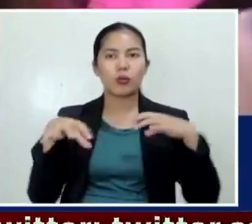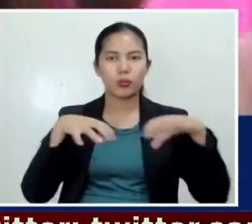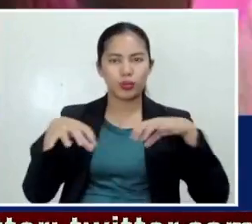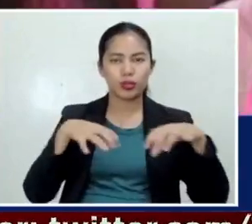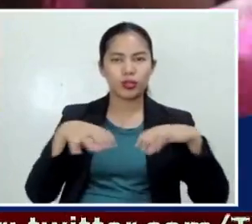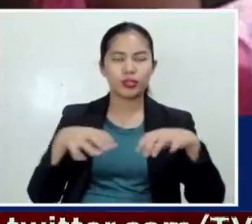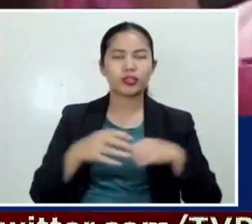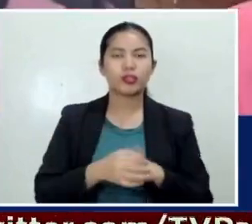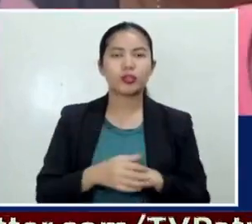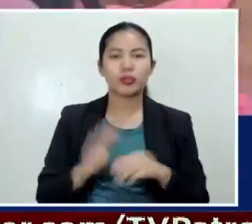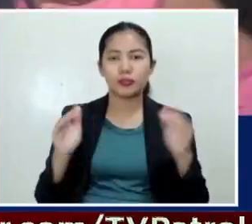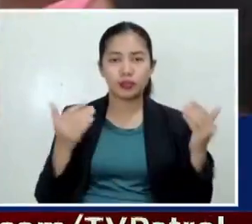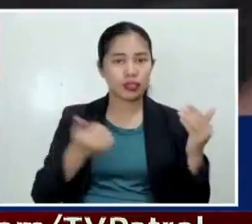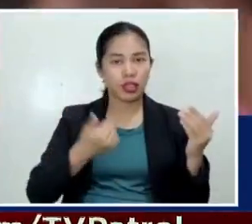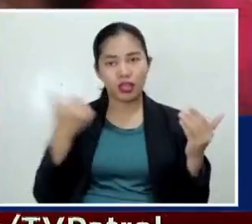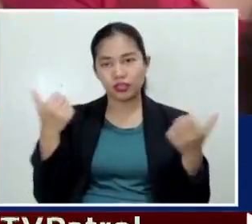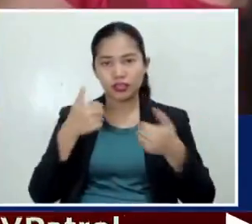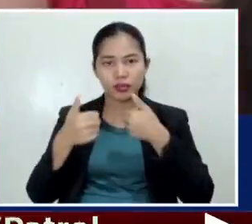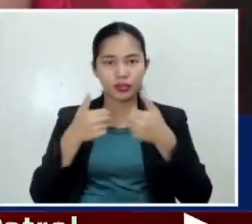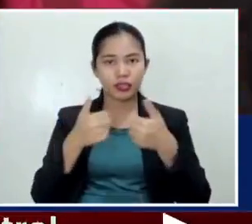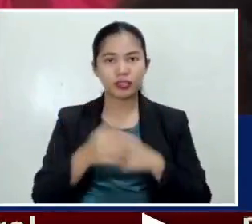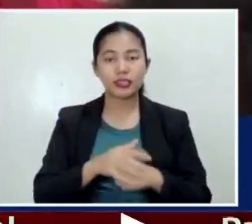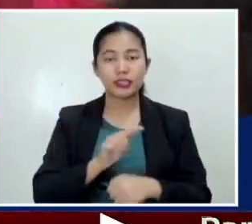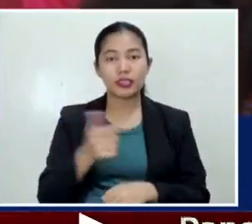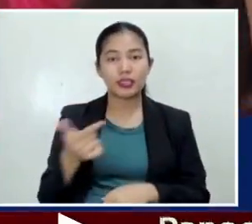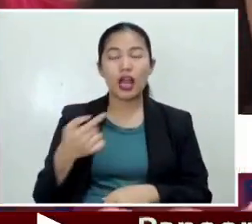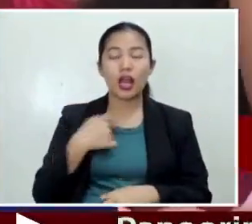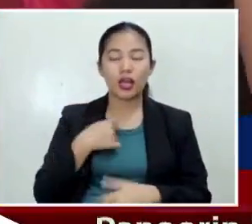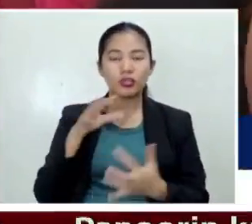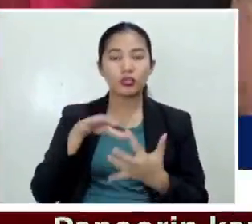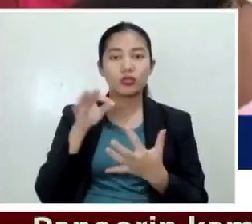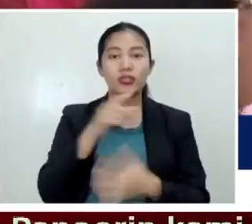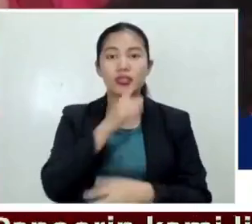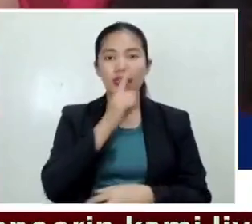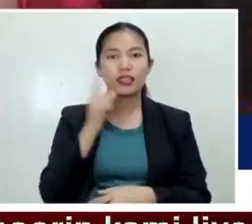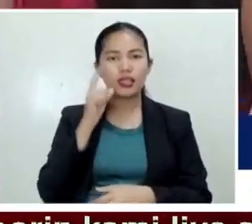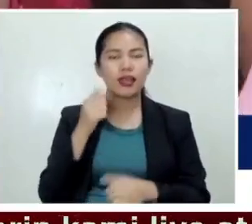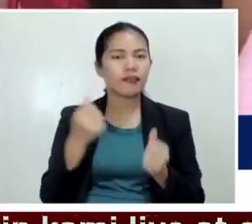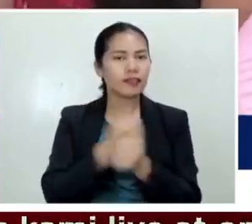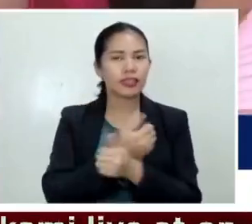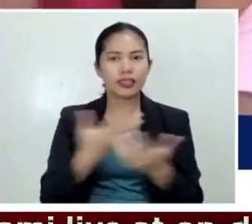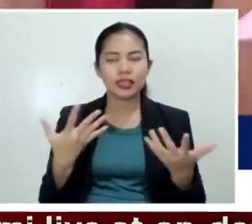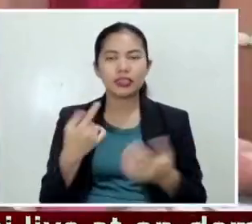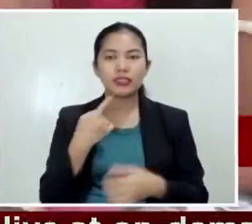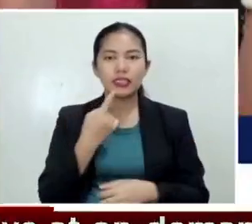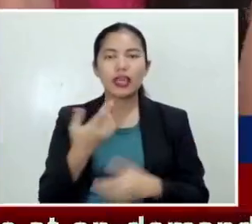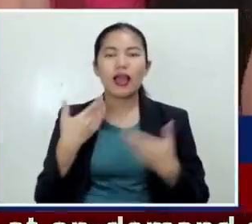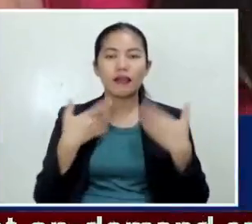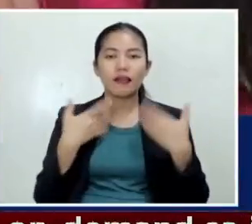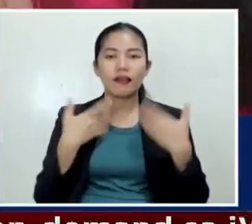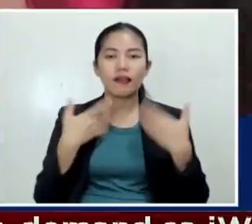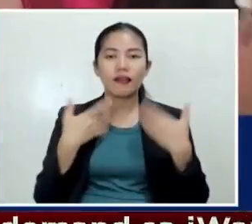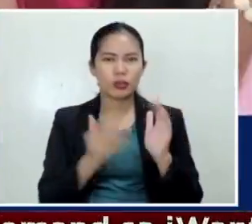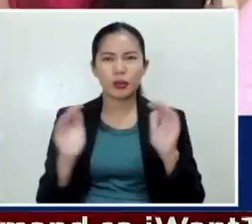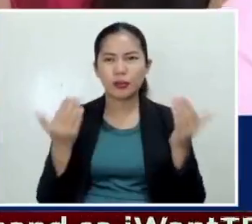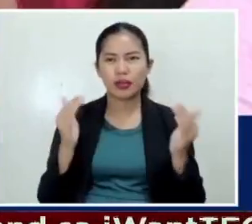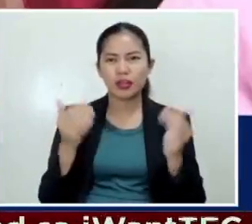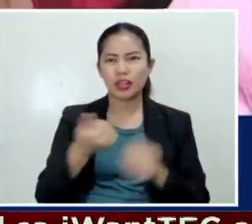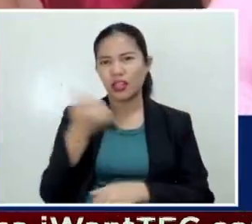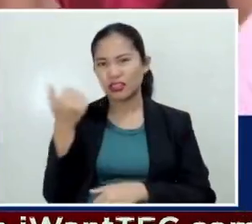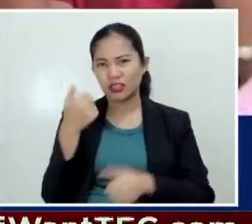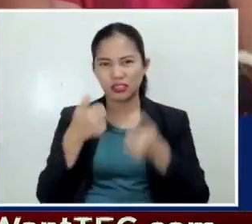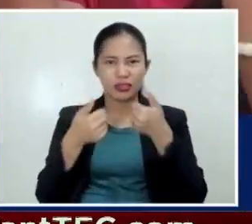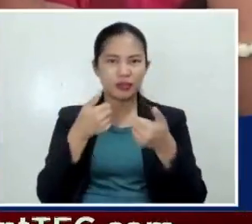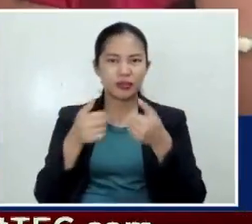ibang mga kandidato. Si Lenny po kasi, lahat na sinasabi niya, may mga proweba kaysa sa ibang kandidato po